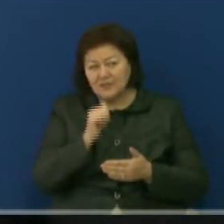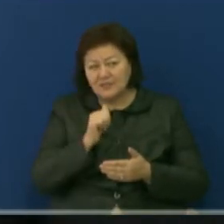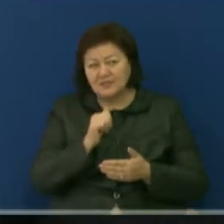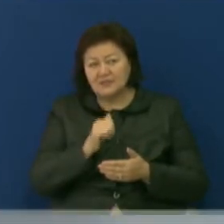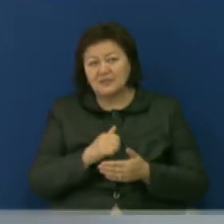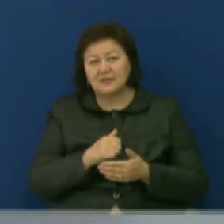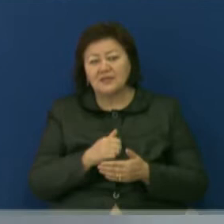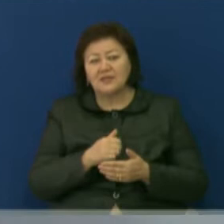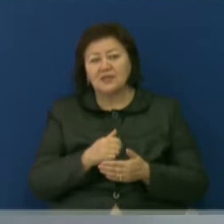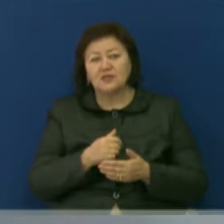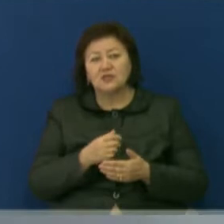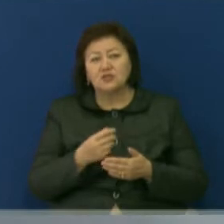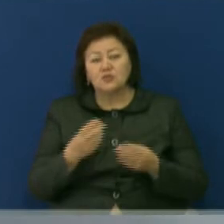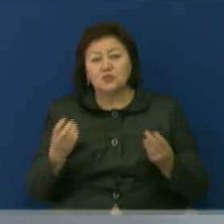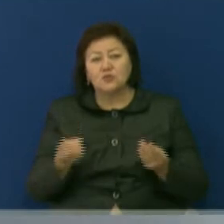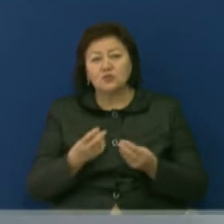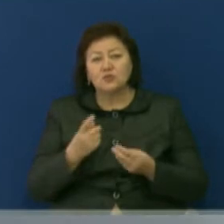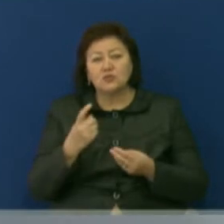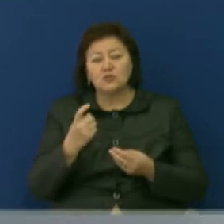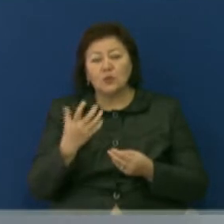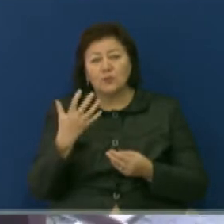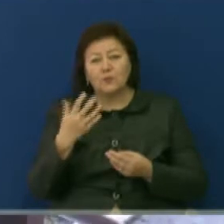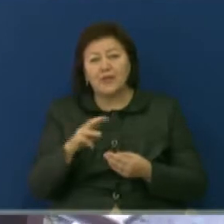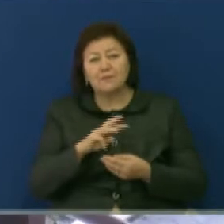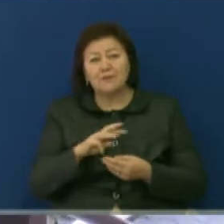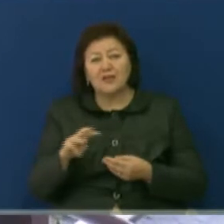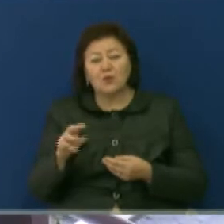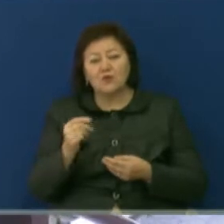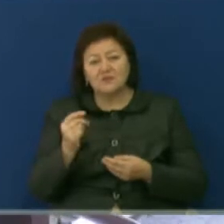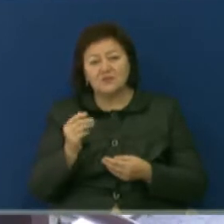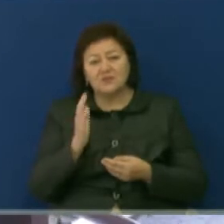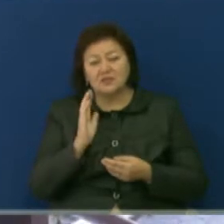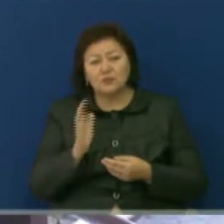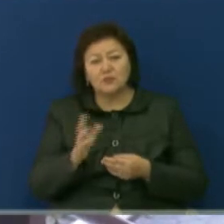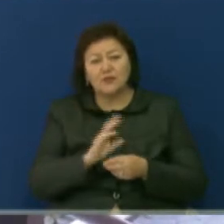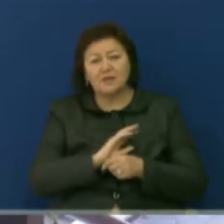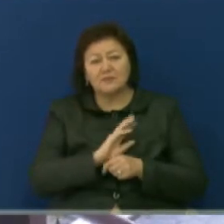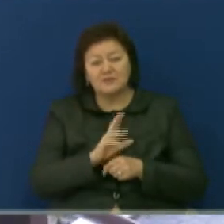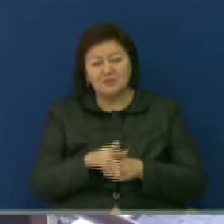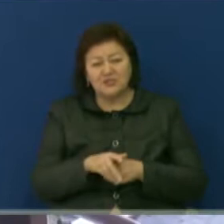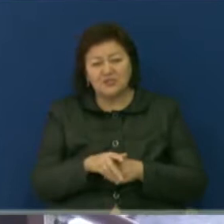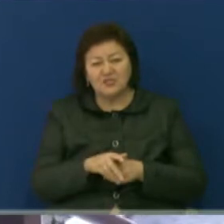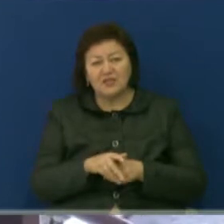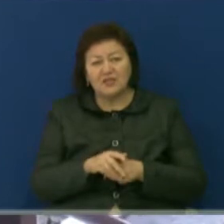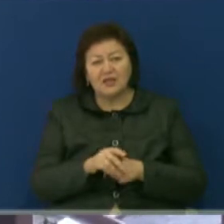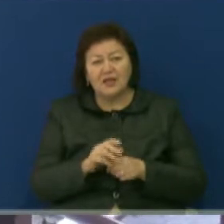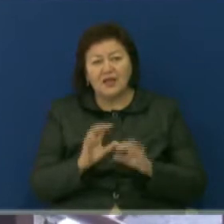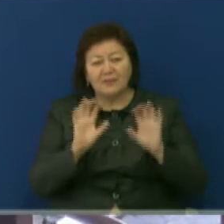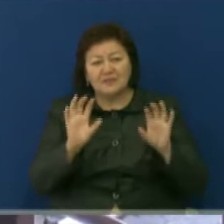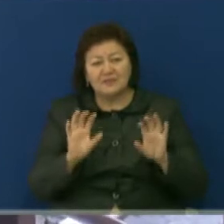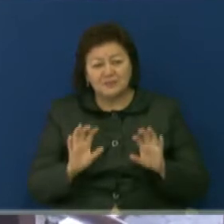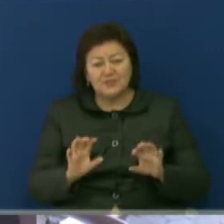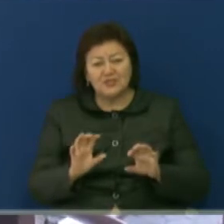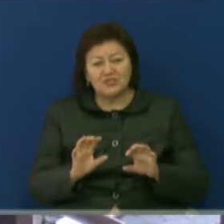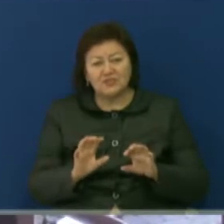мұнда қажет 105 миллион теңге бөлуге уәде берді. Биылғы жылы біз ең алдымен